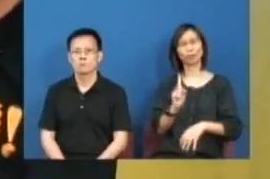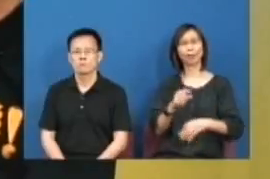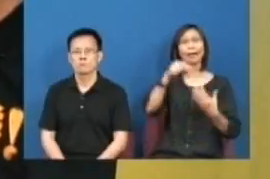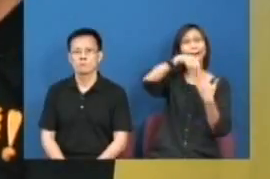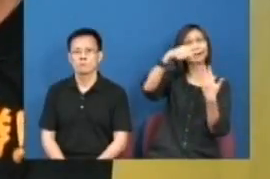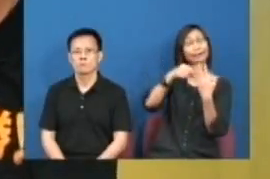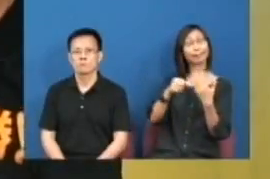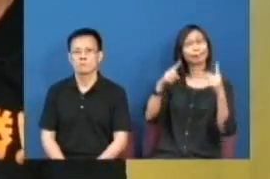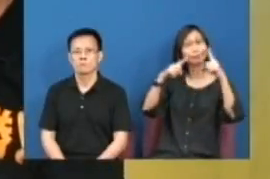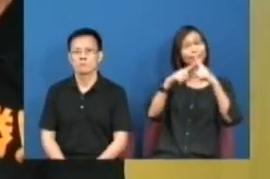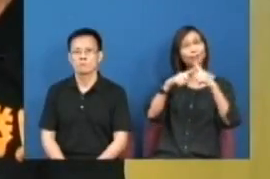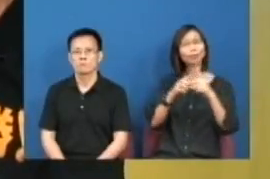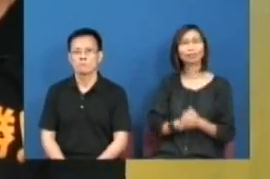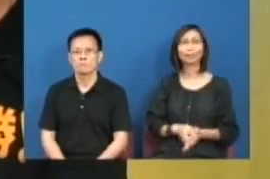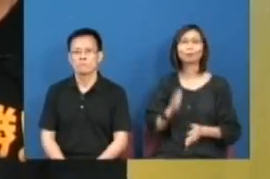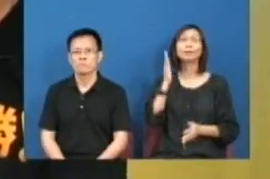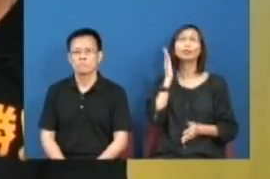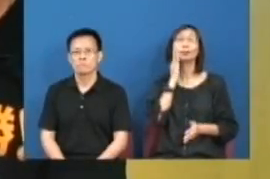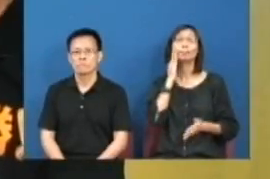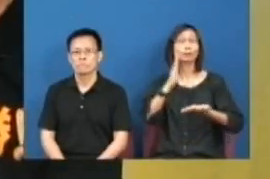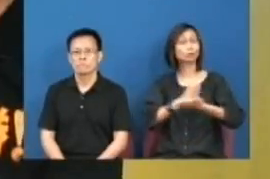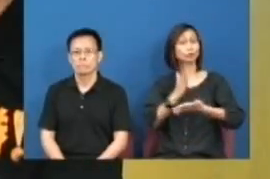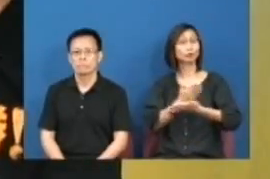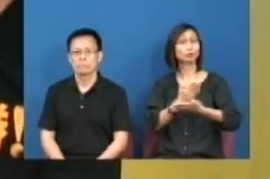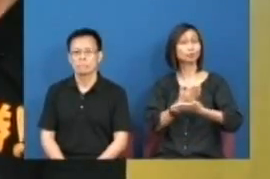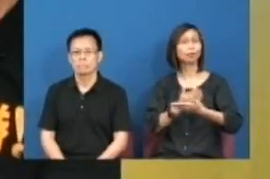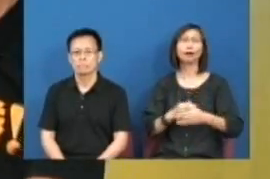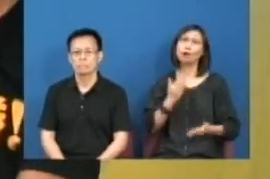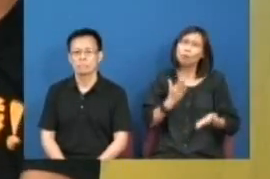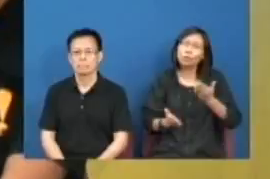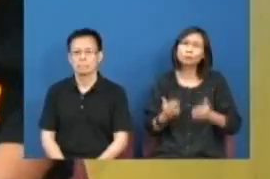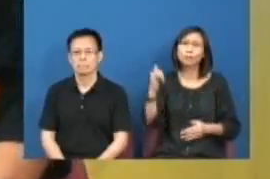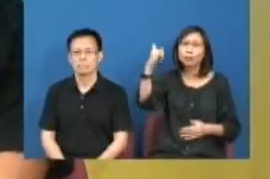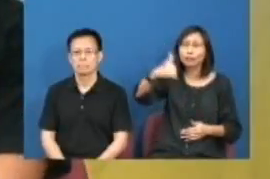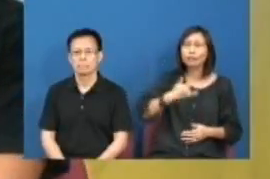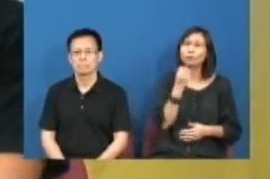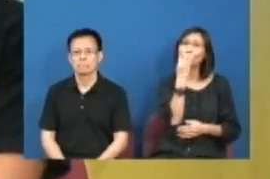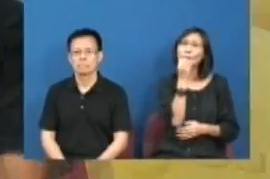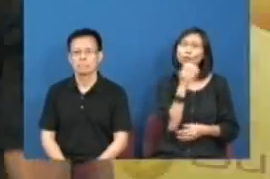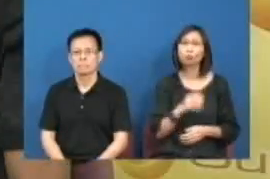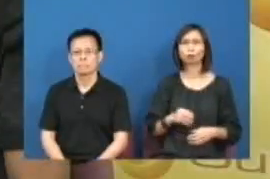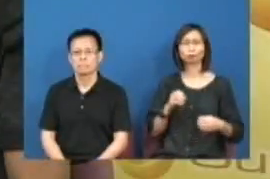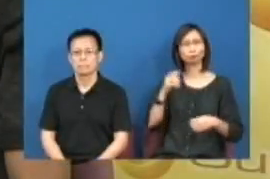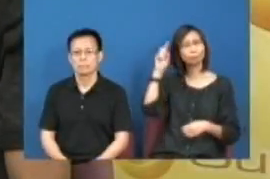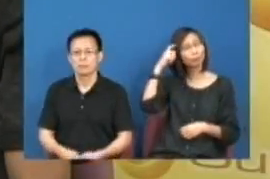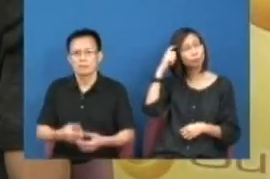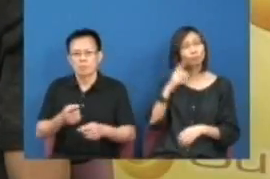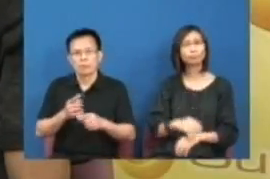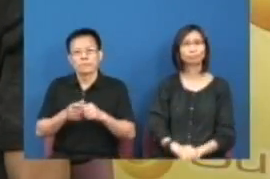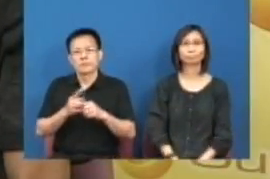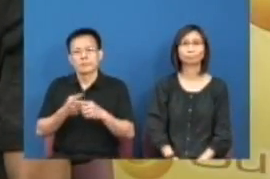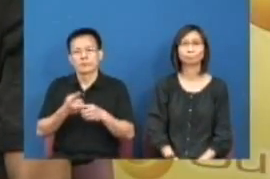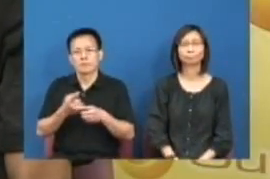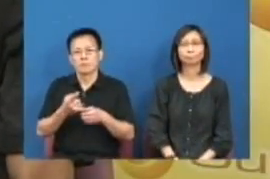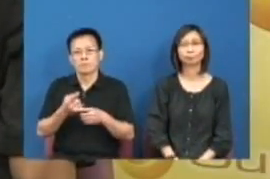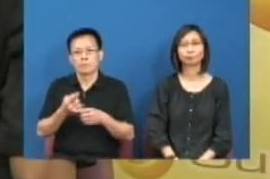啊、interview 啊？淨係落嚟睇下你點，然之後都未揀定等等咧？ 咁當然